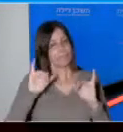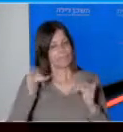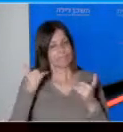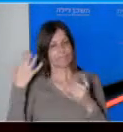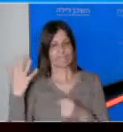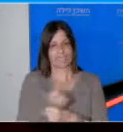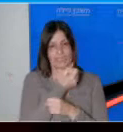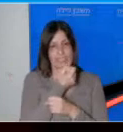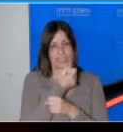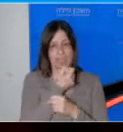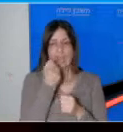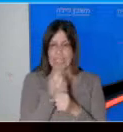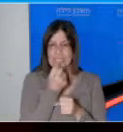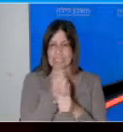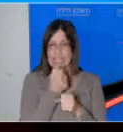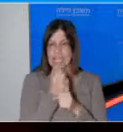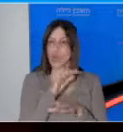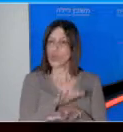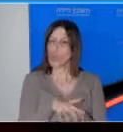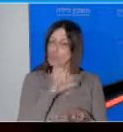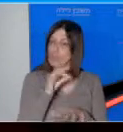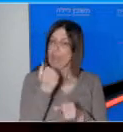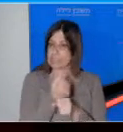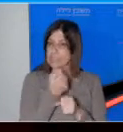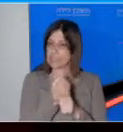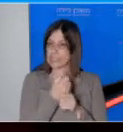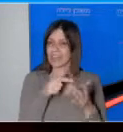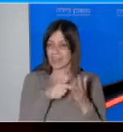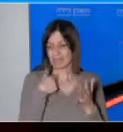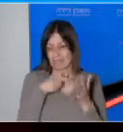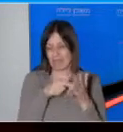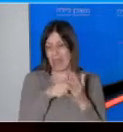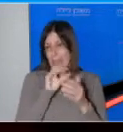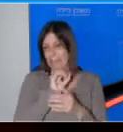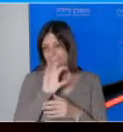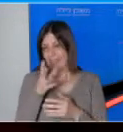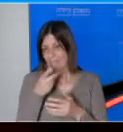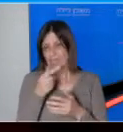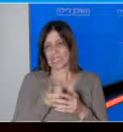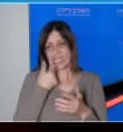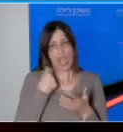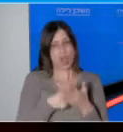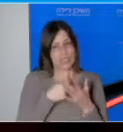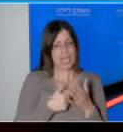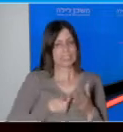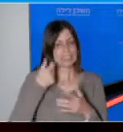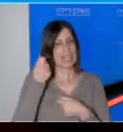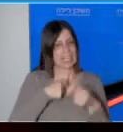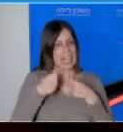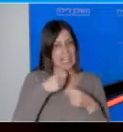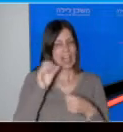הצליחה לפחות לייצר איזושהי תחושה של עשייה, כי כן, בעקבות המכתב ששר האוצר ושרת הכלכלה